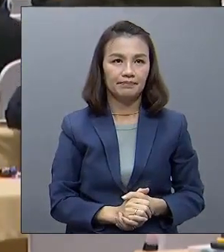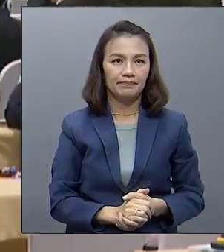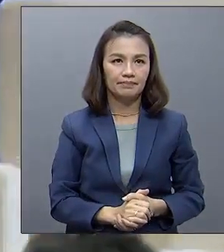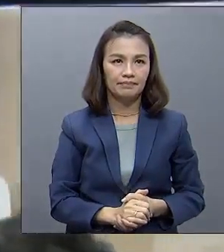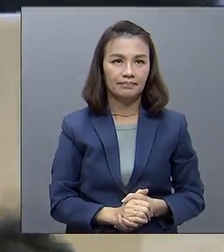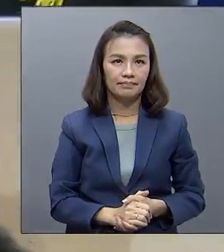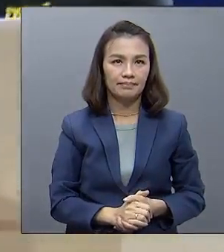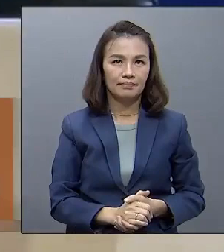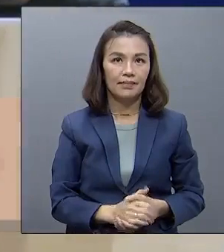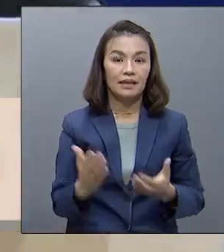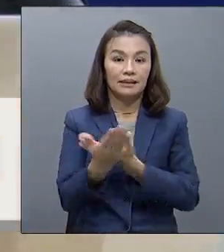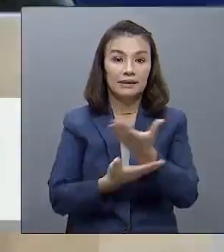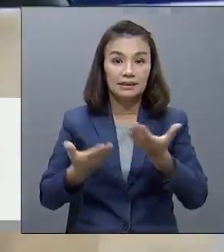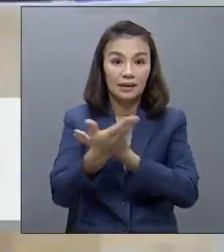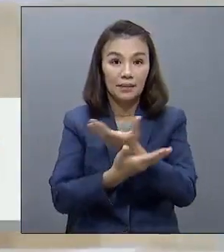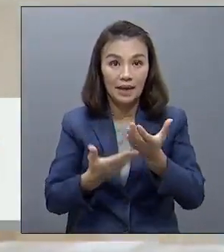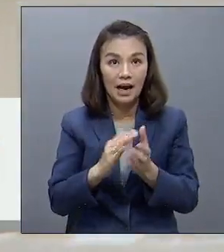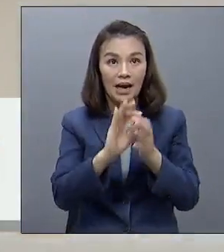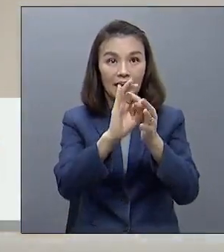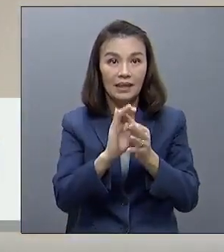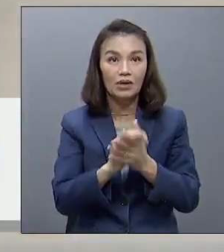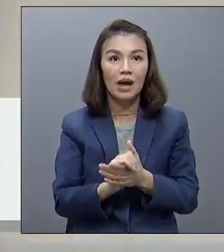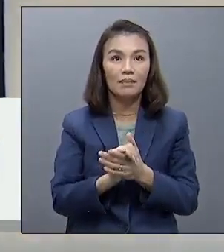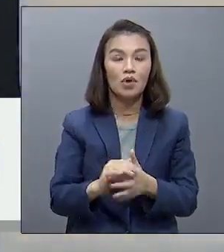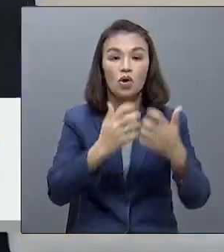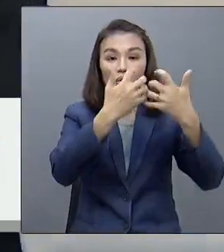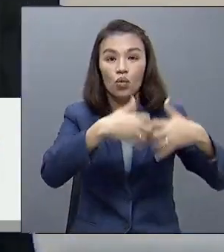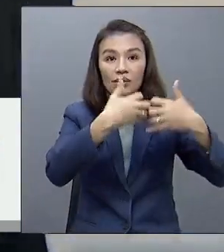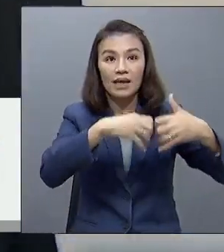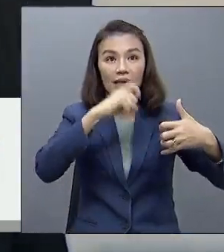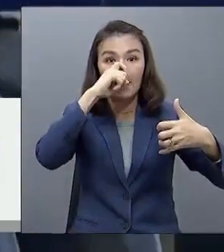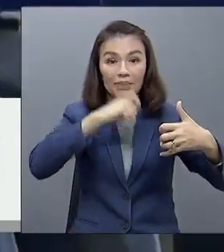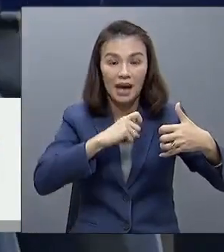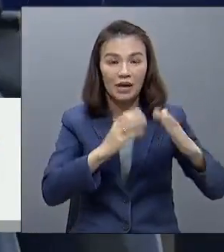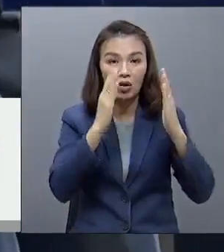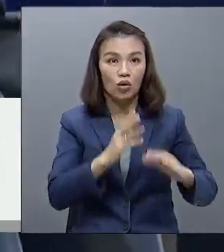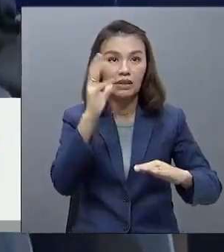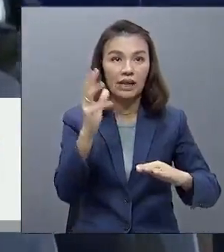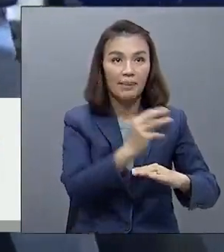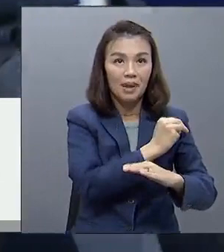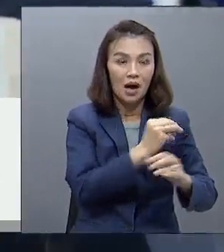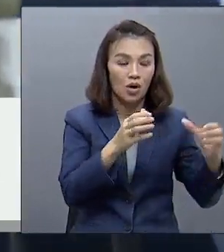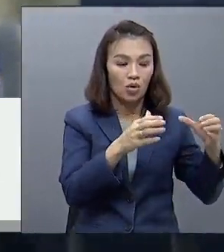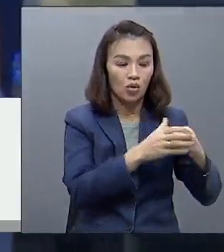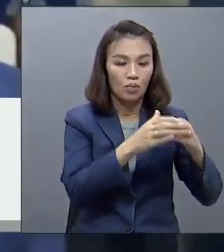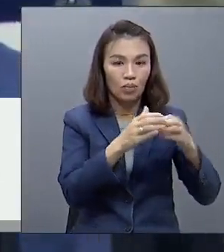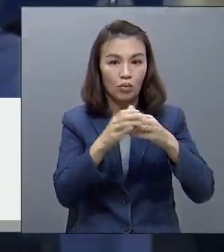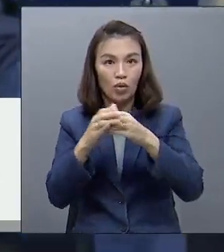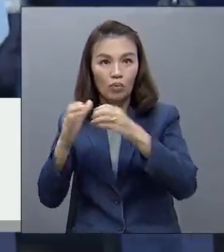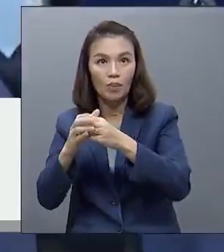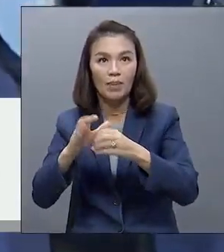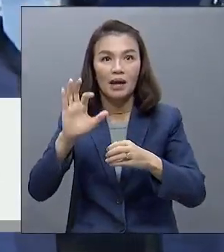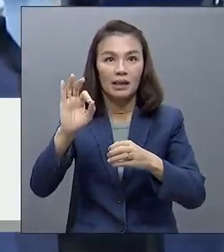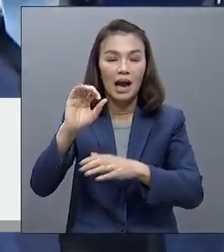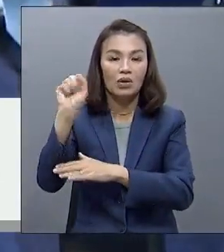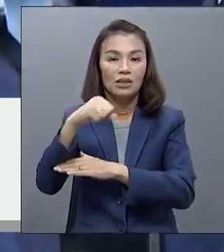ในงานเสียเวลาวิสัยทัศน์การขับเคลื่อนภาคอุตสาหกรรมไทยโดยก้าวพรรคการเมืองในงานประชุมสามัญประจำปี 2566ของสภา